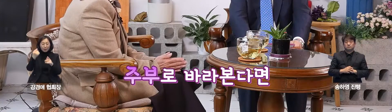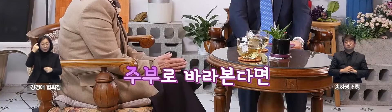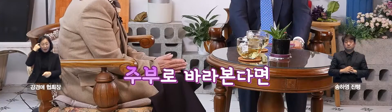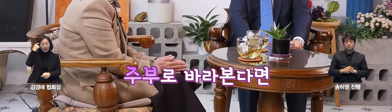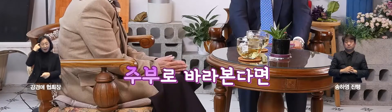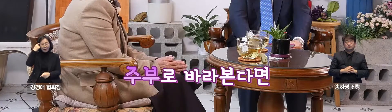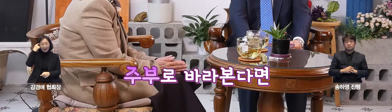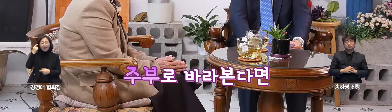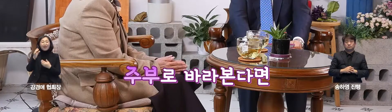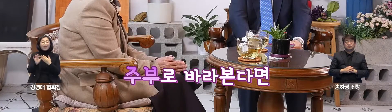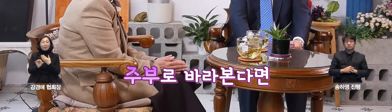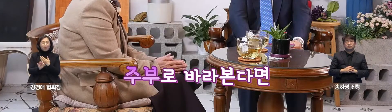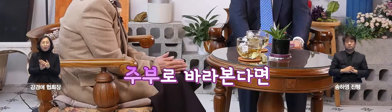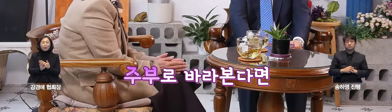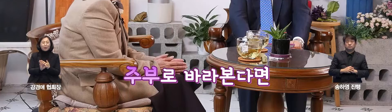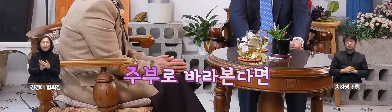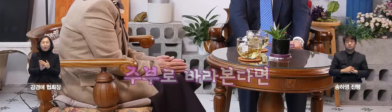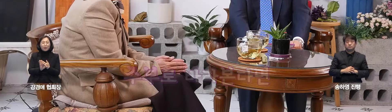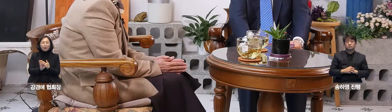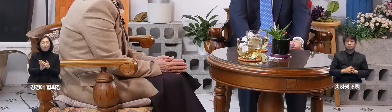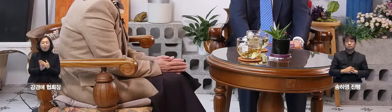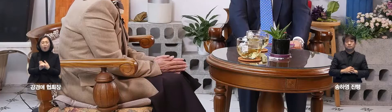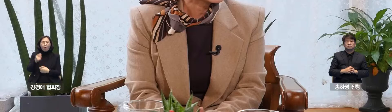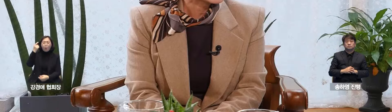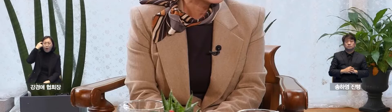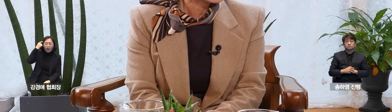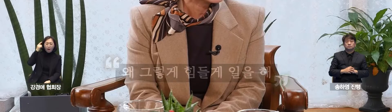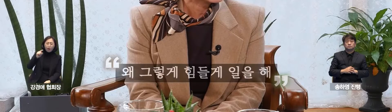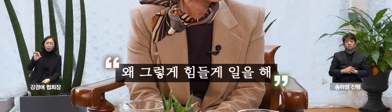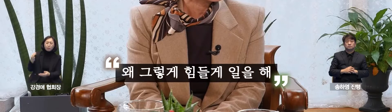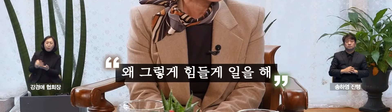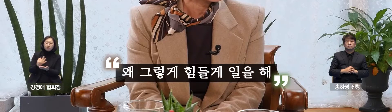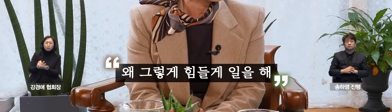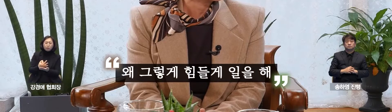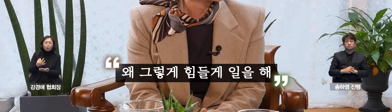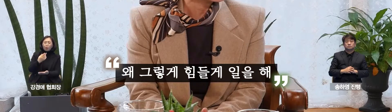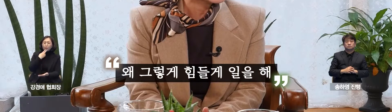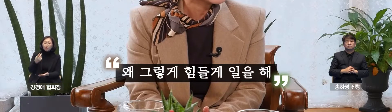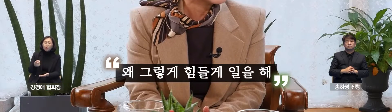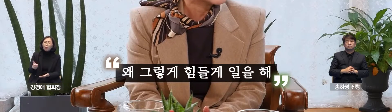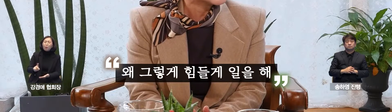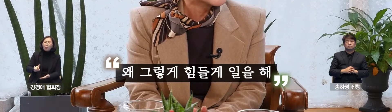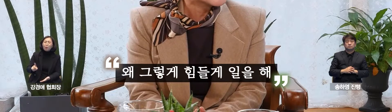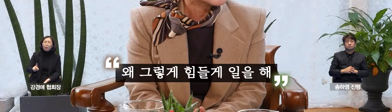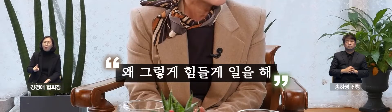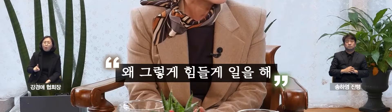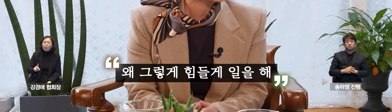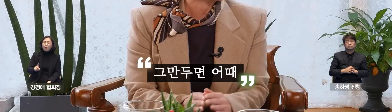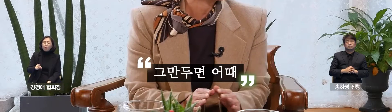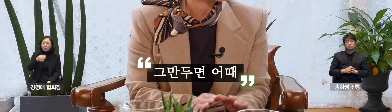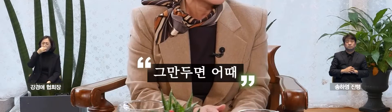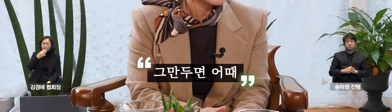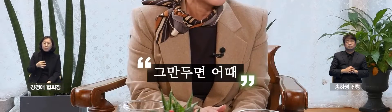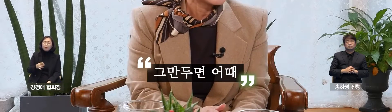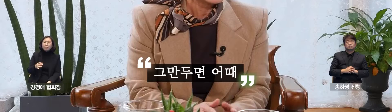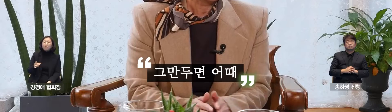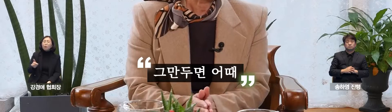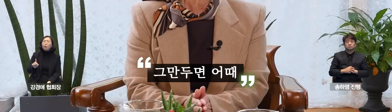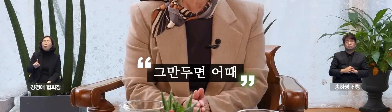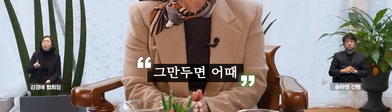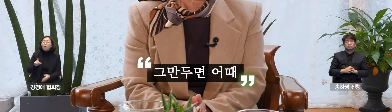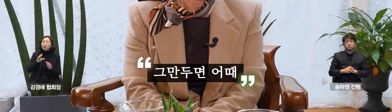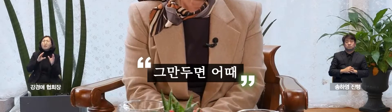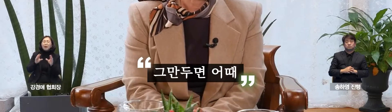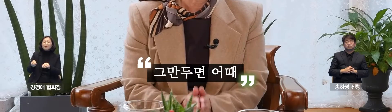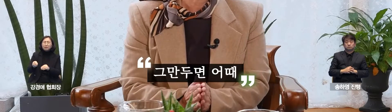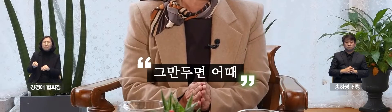생각한다고 보면 왜 그렇게 돈도 안 되고 이런 일을 그렇게 힘들게 하려고 해? 그만두면 어때?